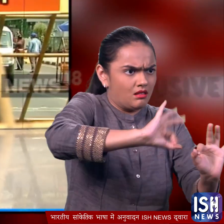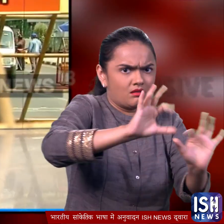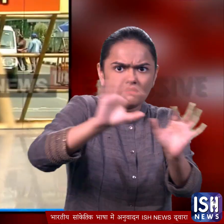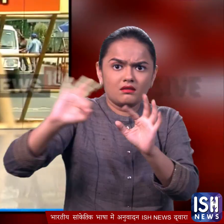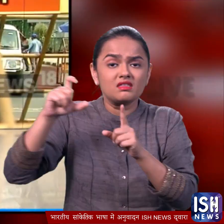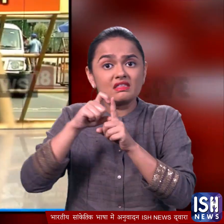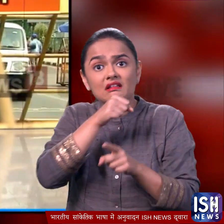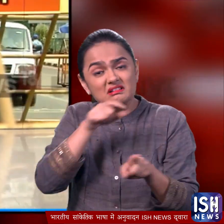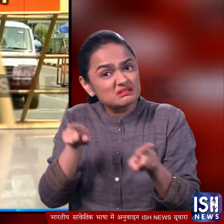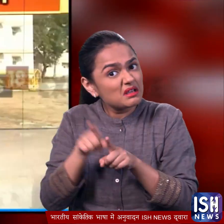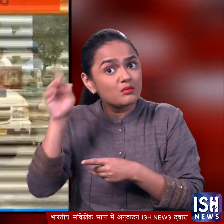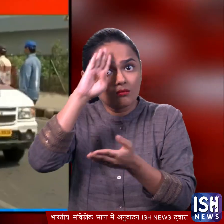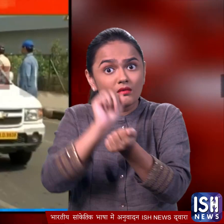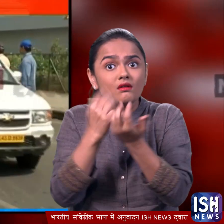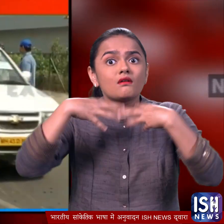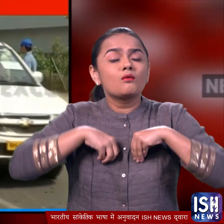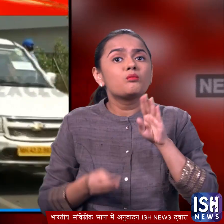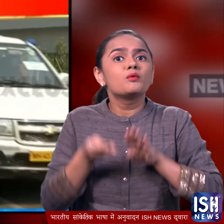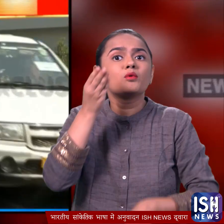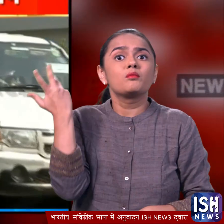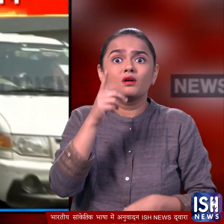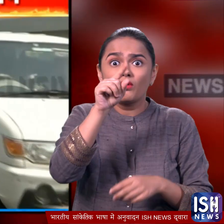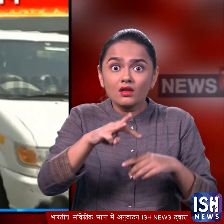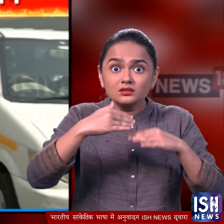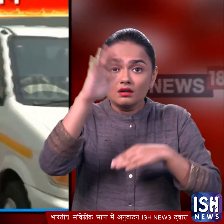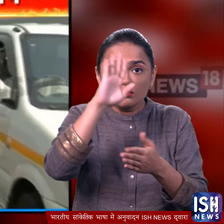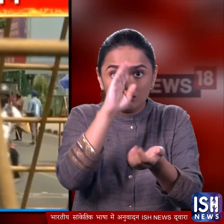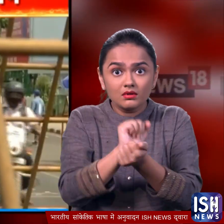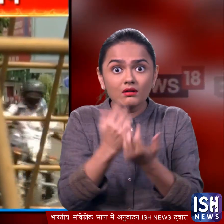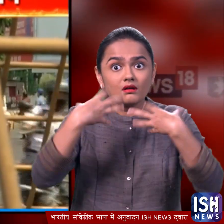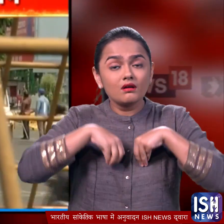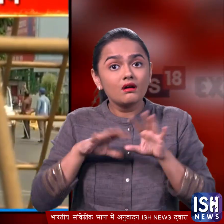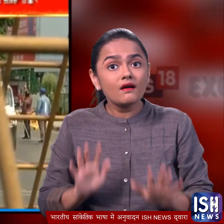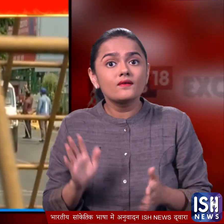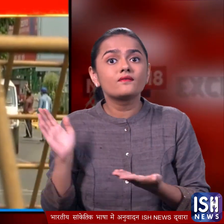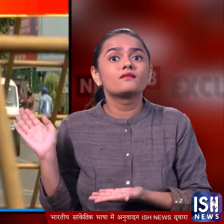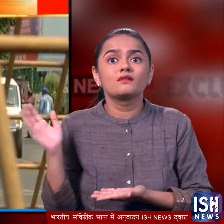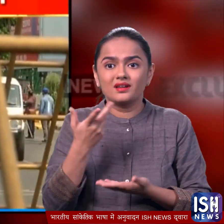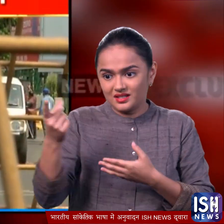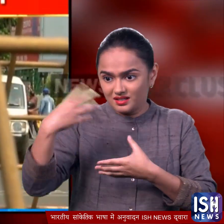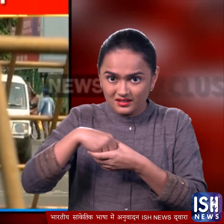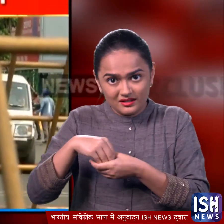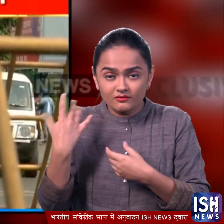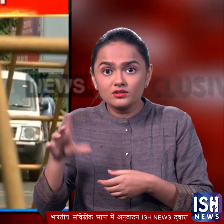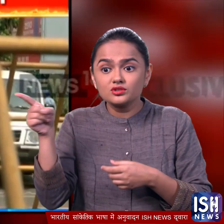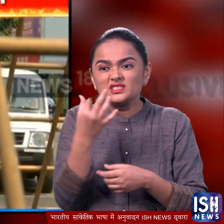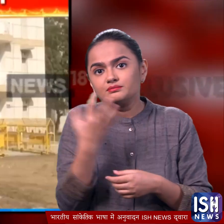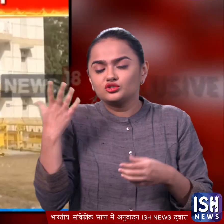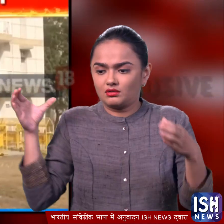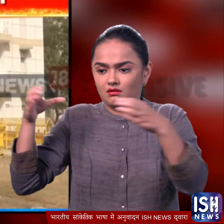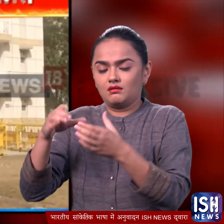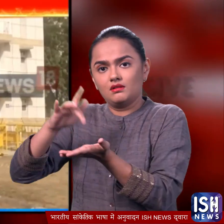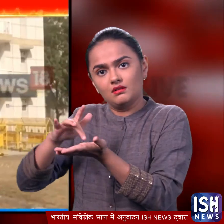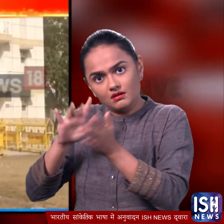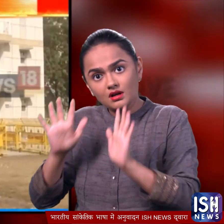कुछ तस्वीरें दिल्ली से भी सामने आई, जहां 1000 से ज्यादा पुलिस वालों के कोरोना की चपेट में आने के बाद उनके इलाज के लिए अलग